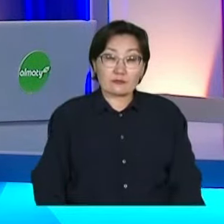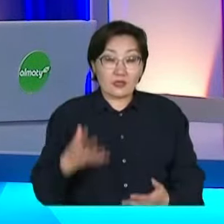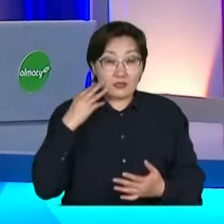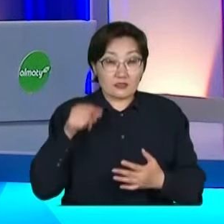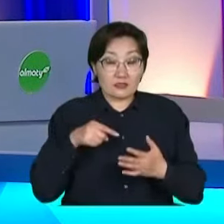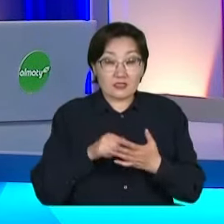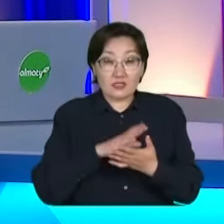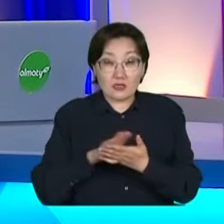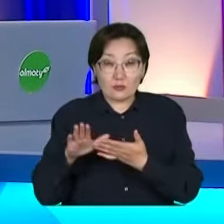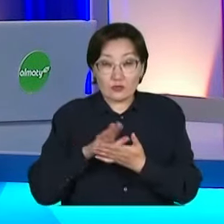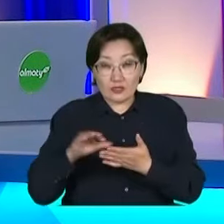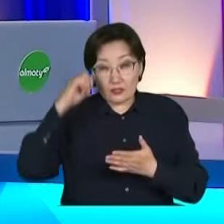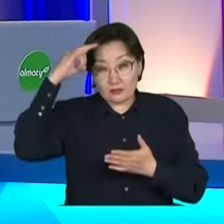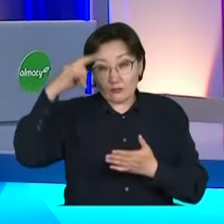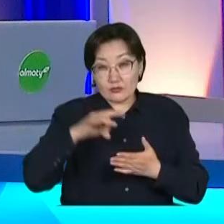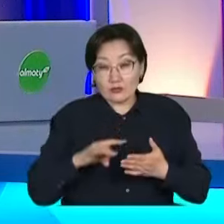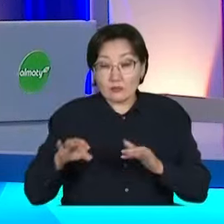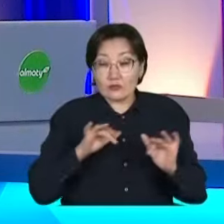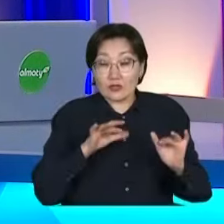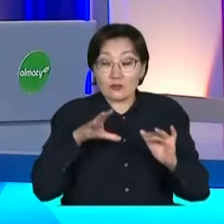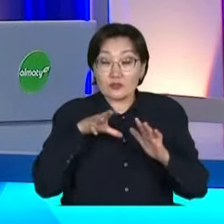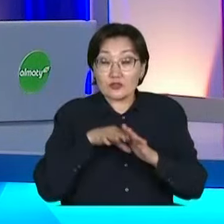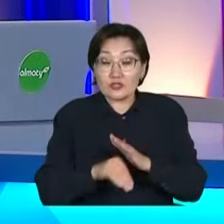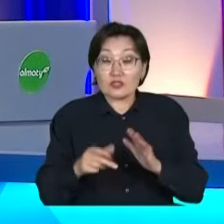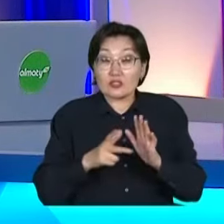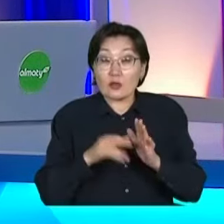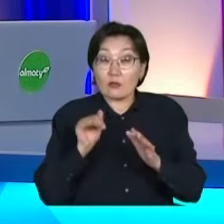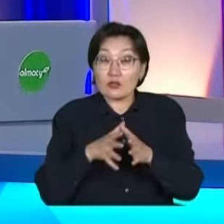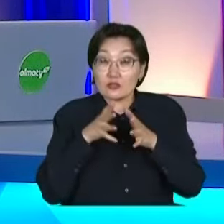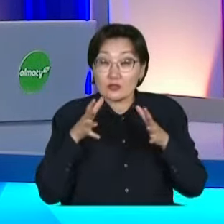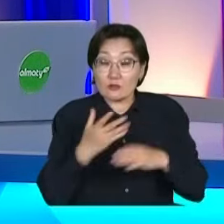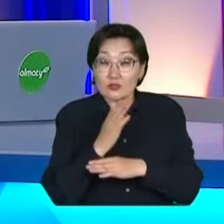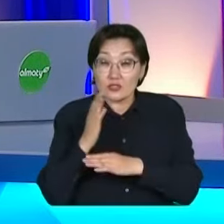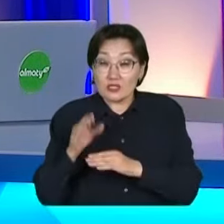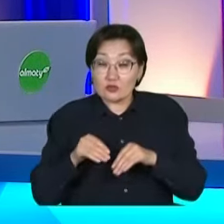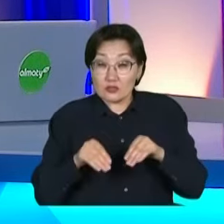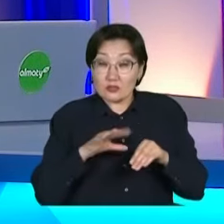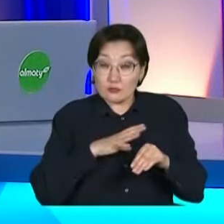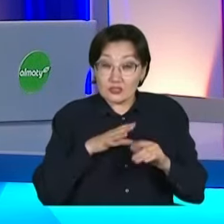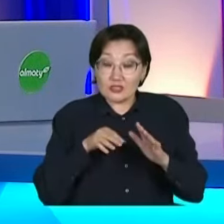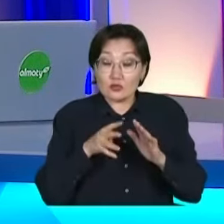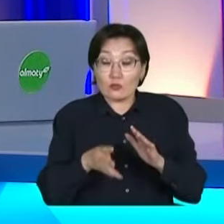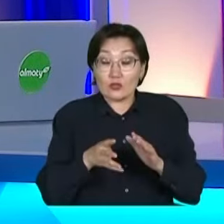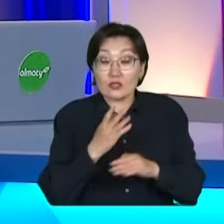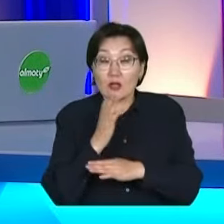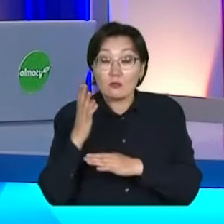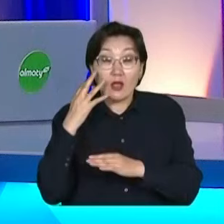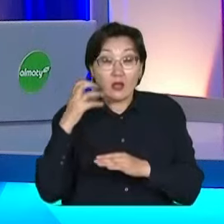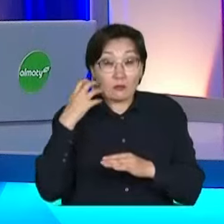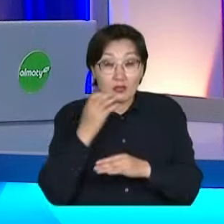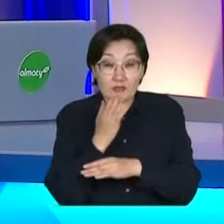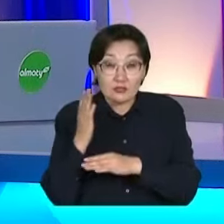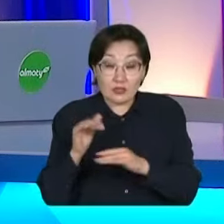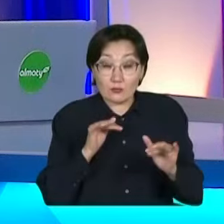Алматыда «Таза Қазақстан» республикалық акциясы аясында 8000-нан астам көшет отырғызылды. Оның 4000-ы алма ағашы.